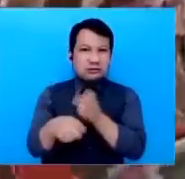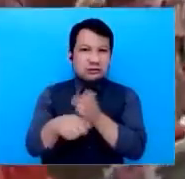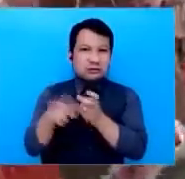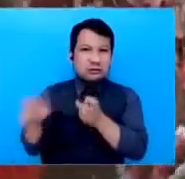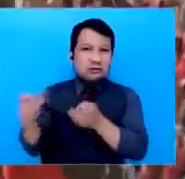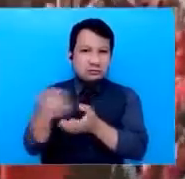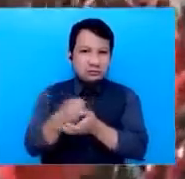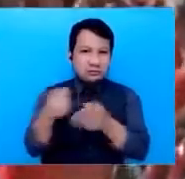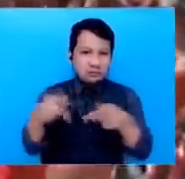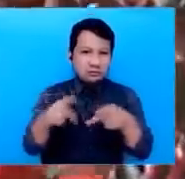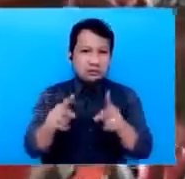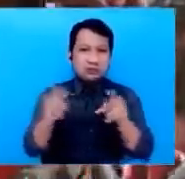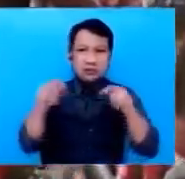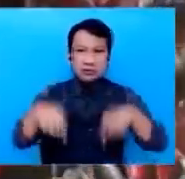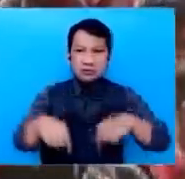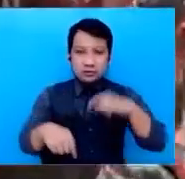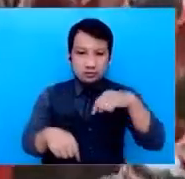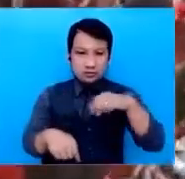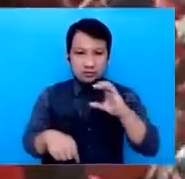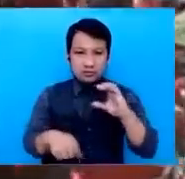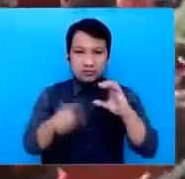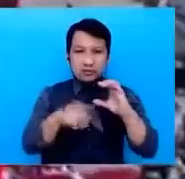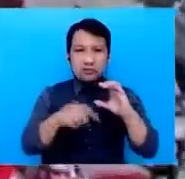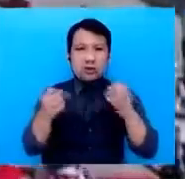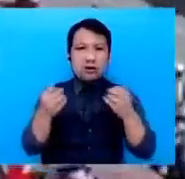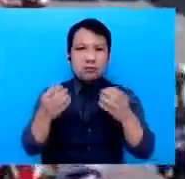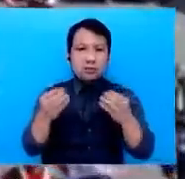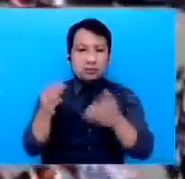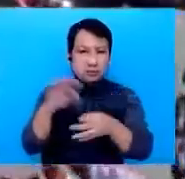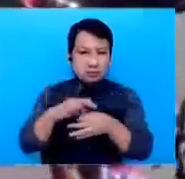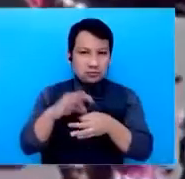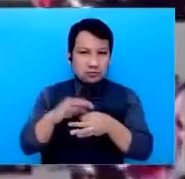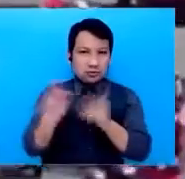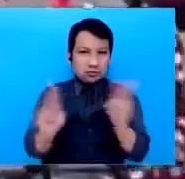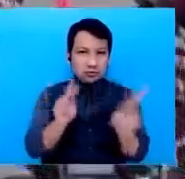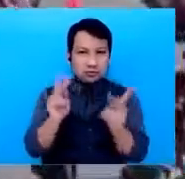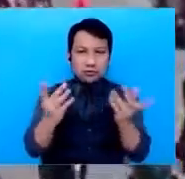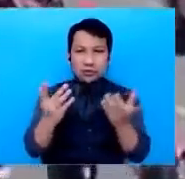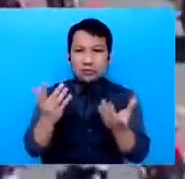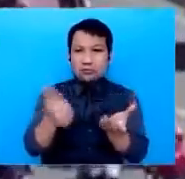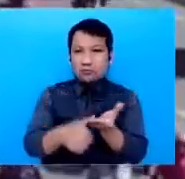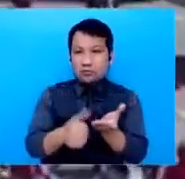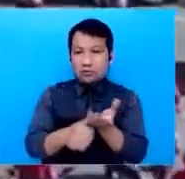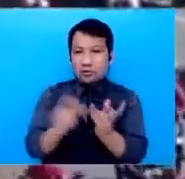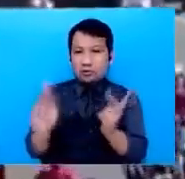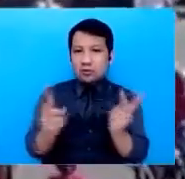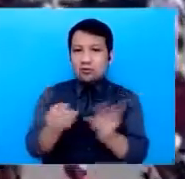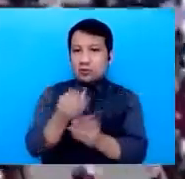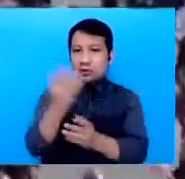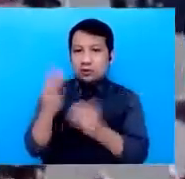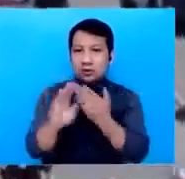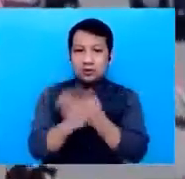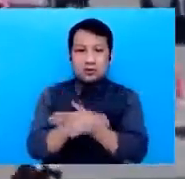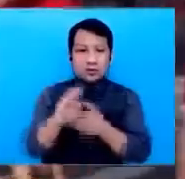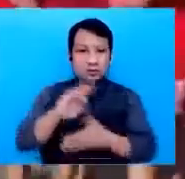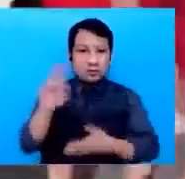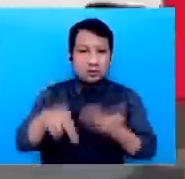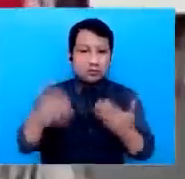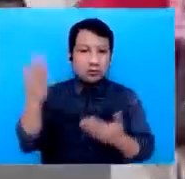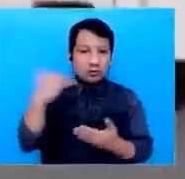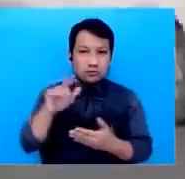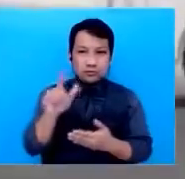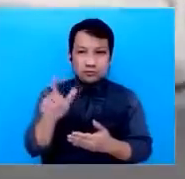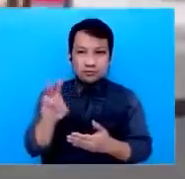makakuha ng permit. Ang Quezon City ang may pinakamalaking voting population sa Metro Manila. Kung babalikan ang naging resulta noong